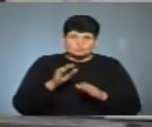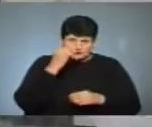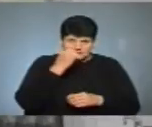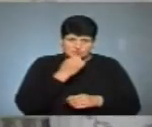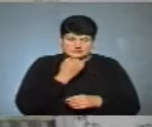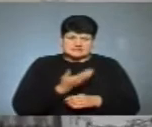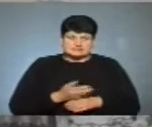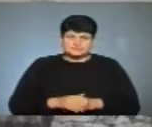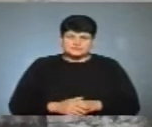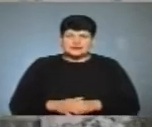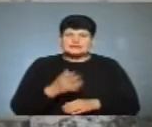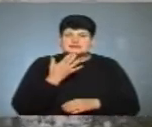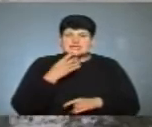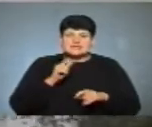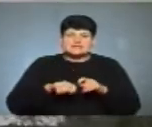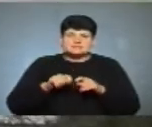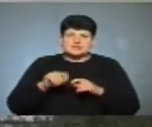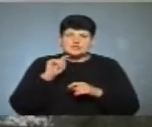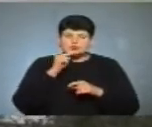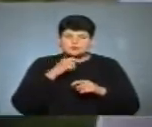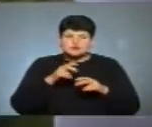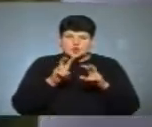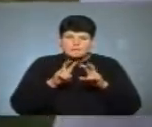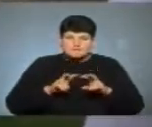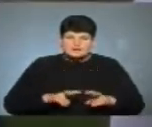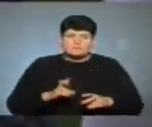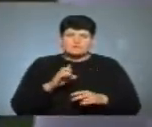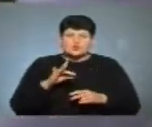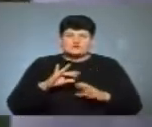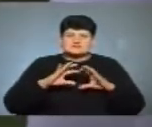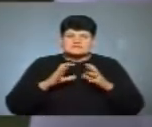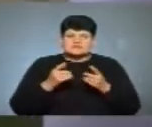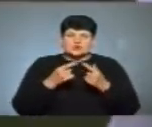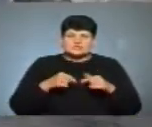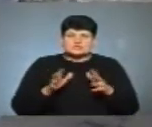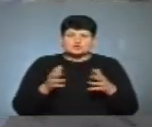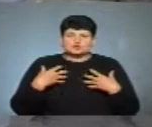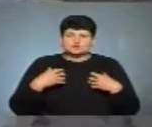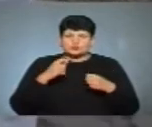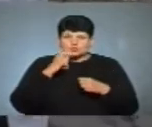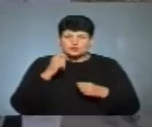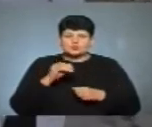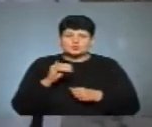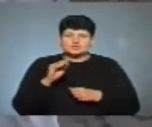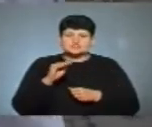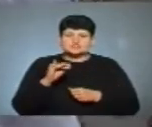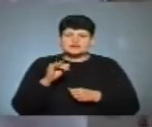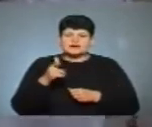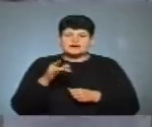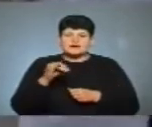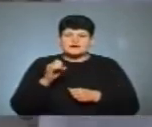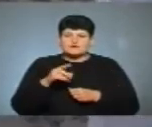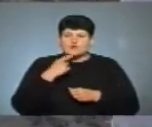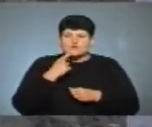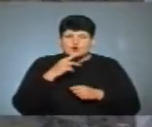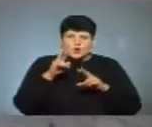дякувати. Національний експерт з економічного менеджменту Бюро Всесвітньої організації охорони здоров'я в Україні Юрій Жигарєв каже, оглядатимуть